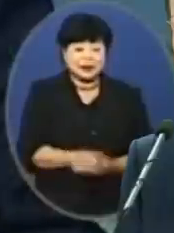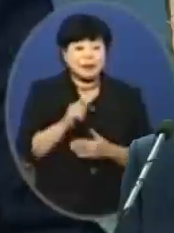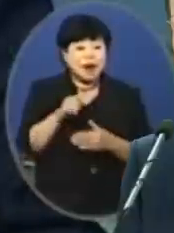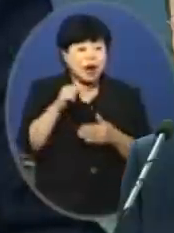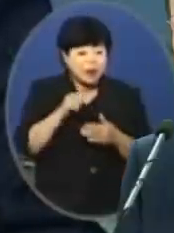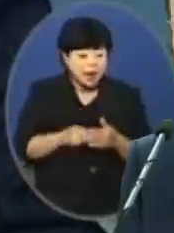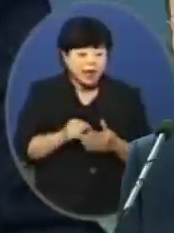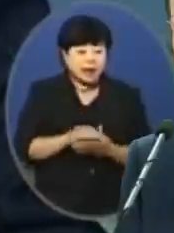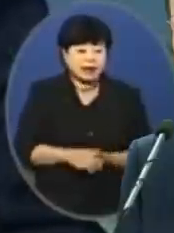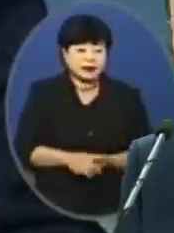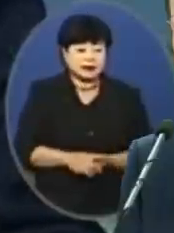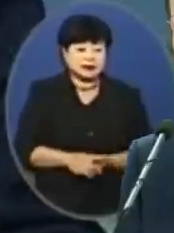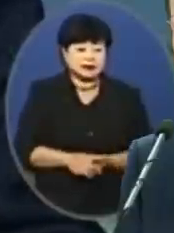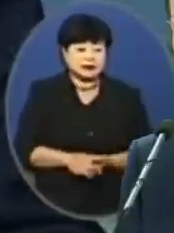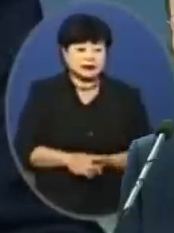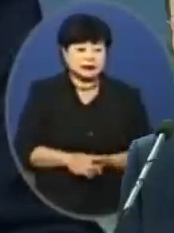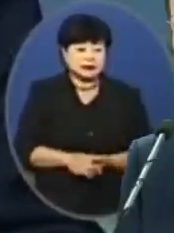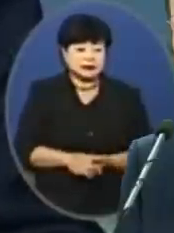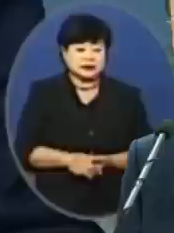마음에